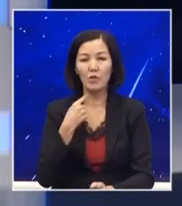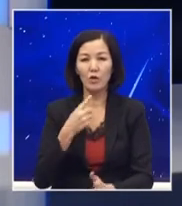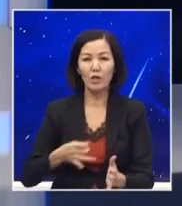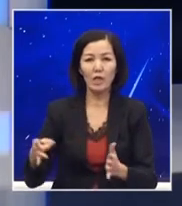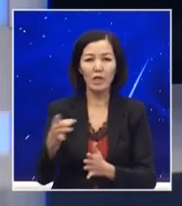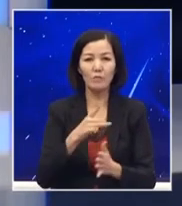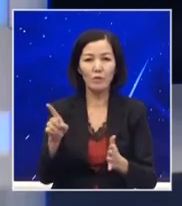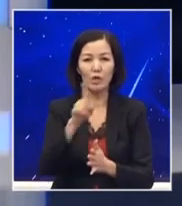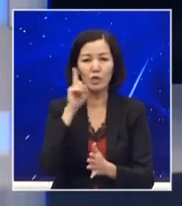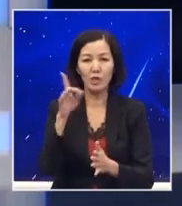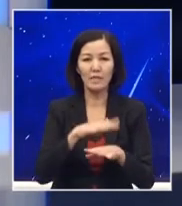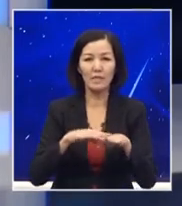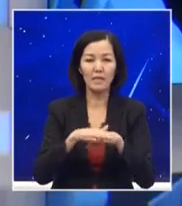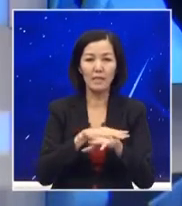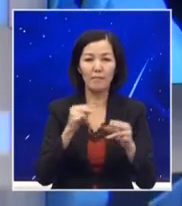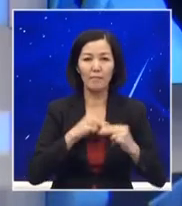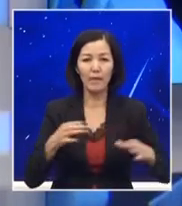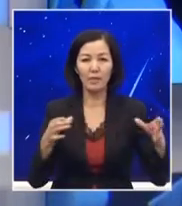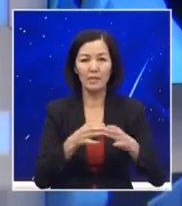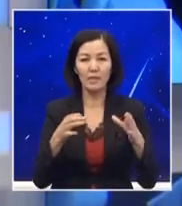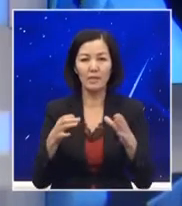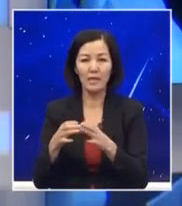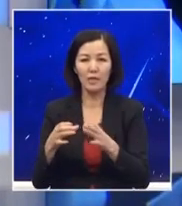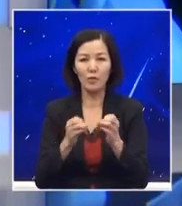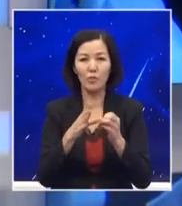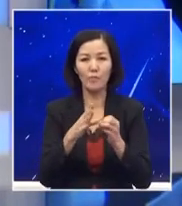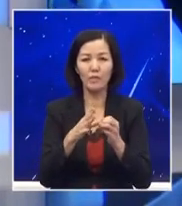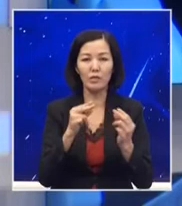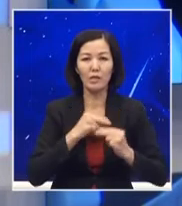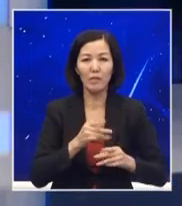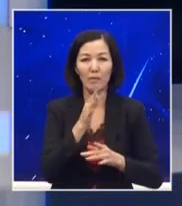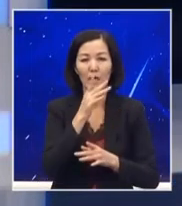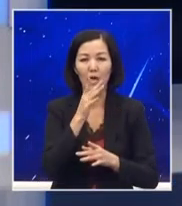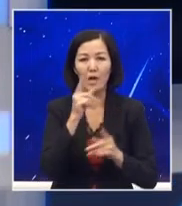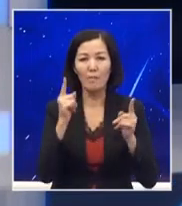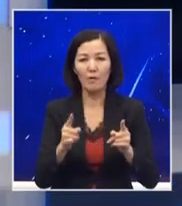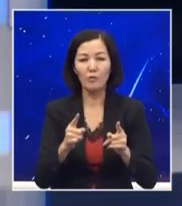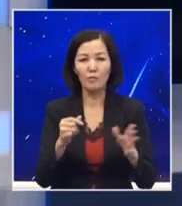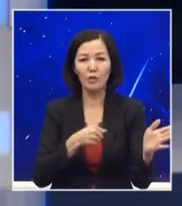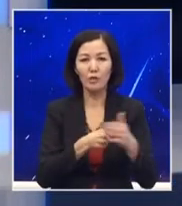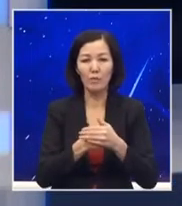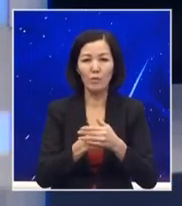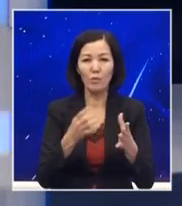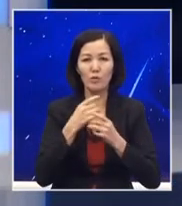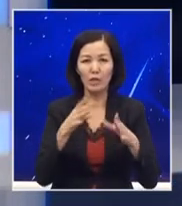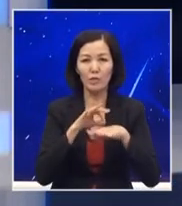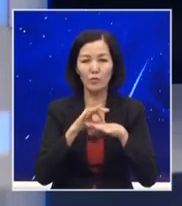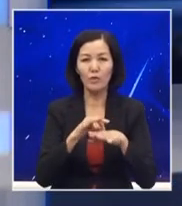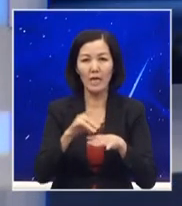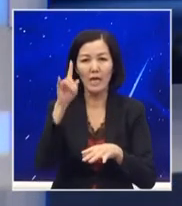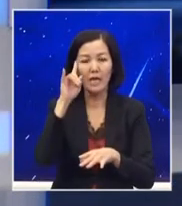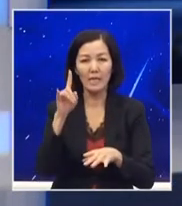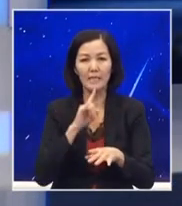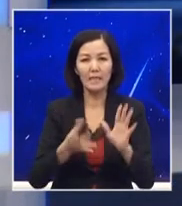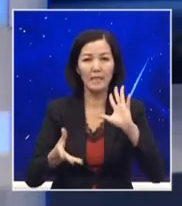Талдықорғанда республикалық жасыл ел еңбек жасақтарының 15-ші еңбек маусымының жабылу рәсімі өтті. Оған Қазақстанның әр